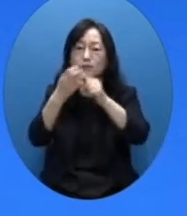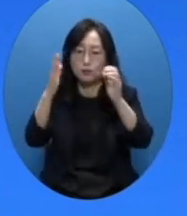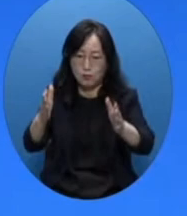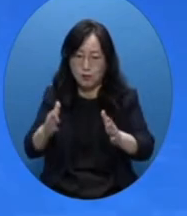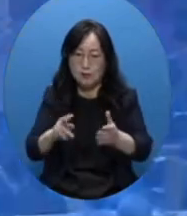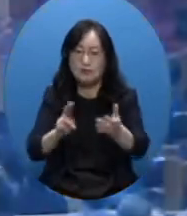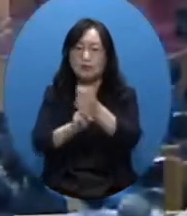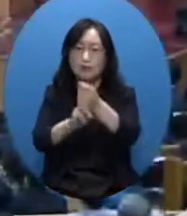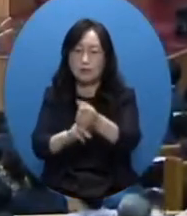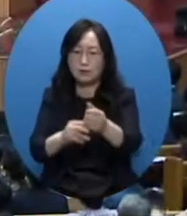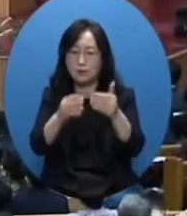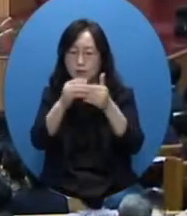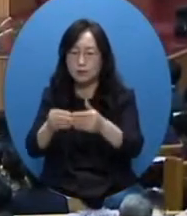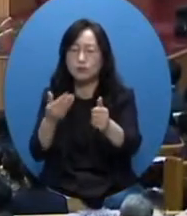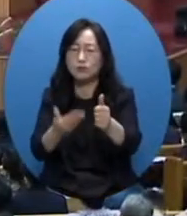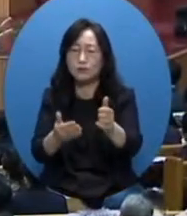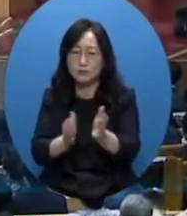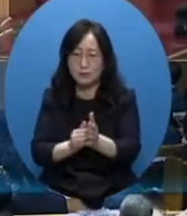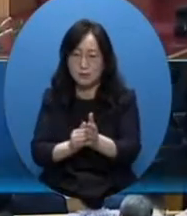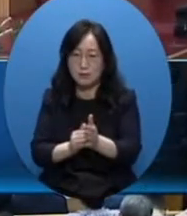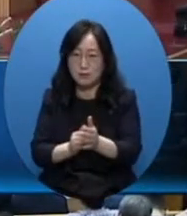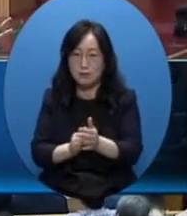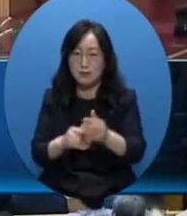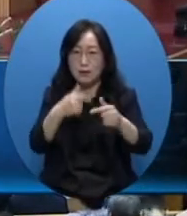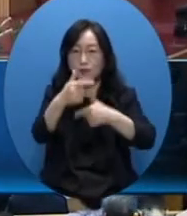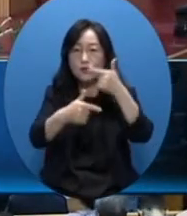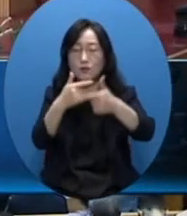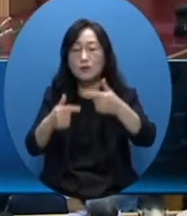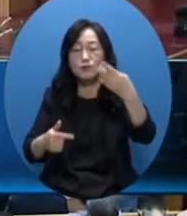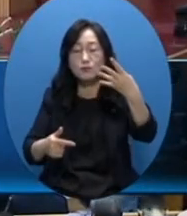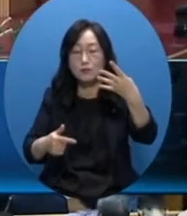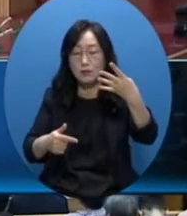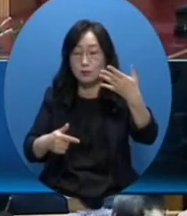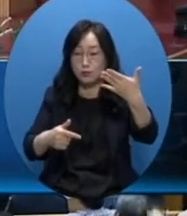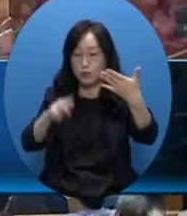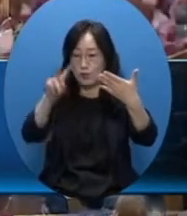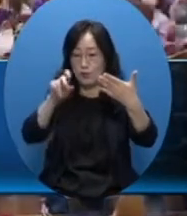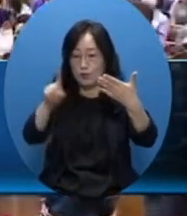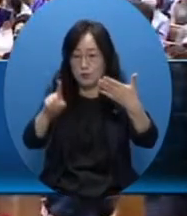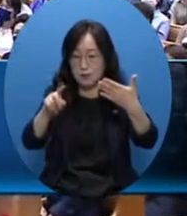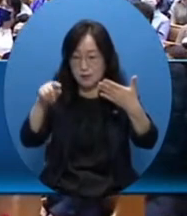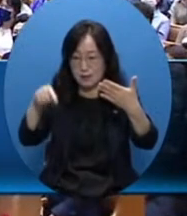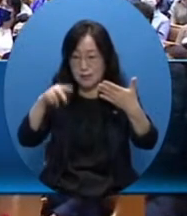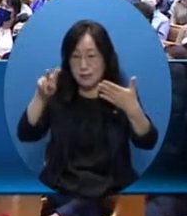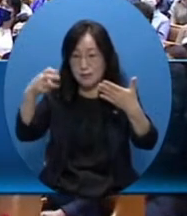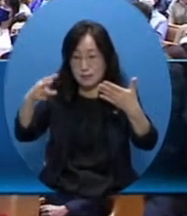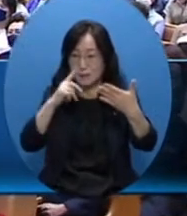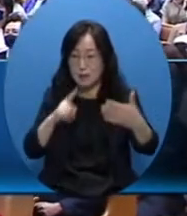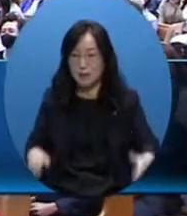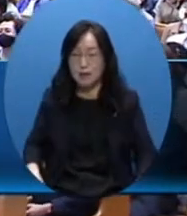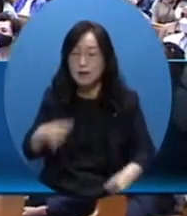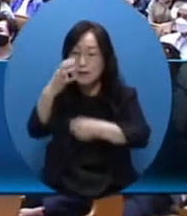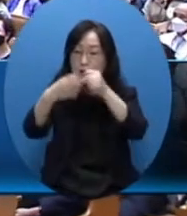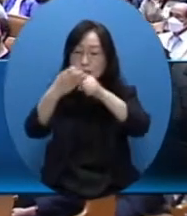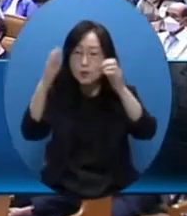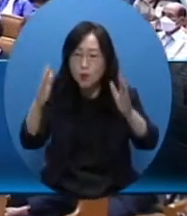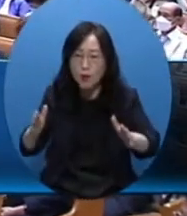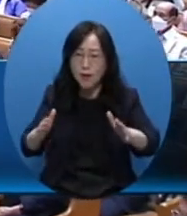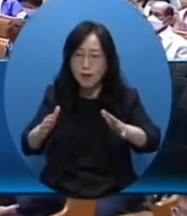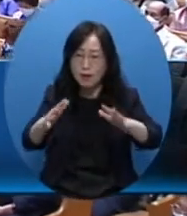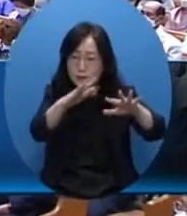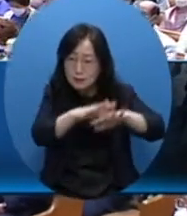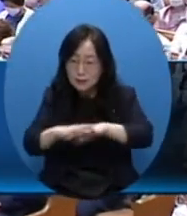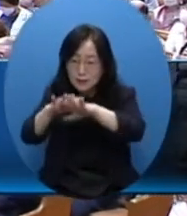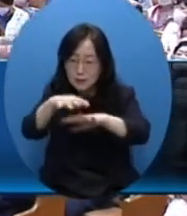주신 것입니다. 느헤미야 9장 21절 23절에 이렇게 설명합니다. 40년 동안 들에서